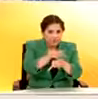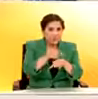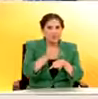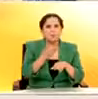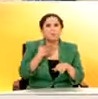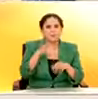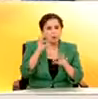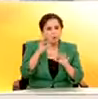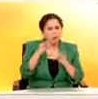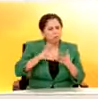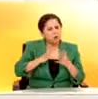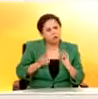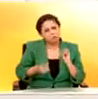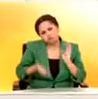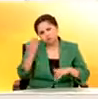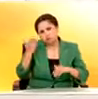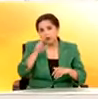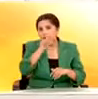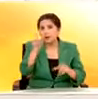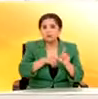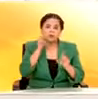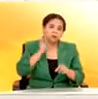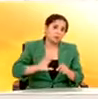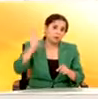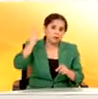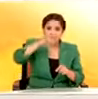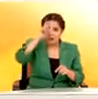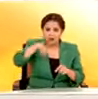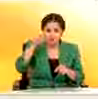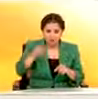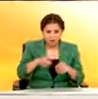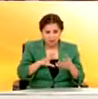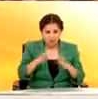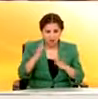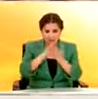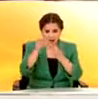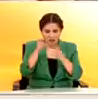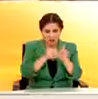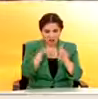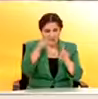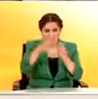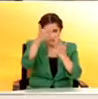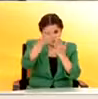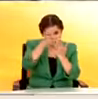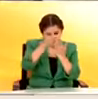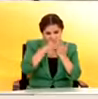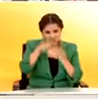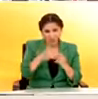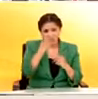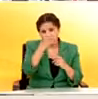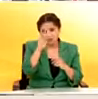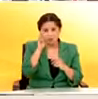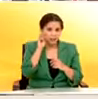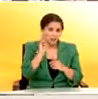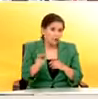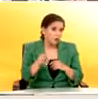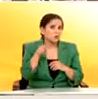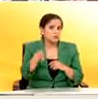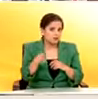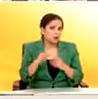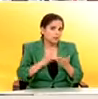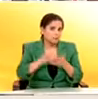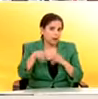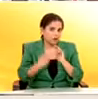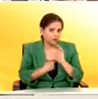है। 11 साल पहले देश में हनी का उत्पादन 76,000 मैट्रिक टन था। अब